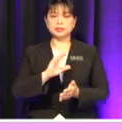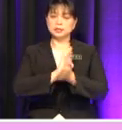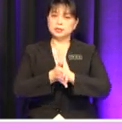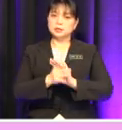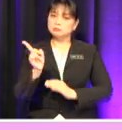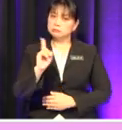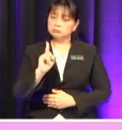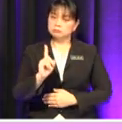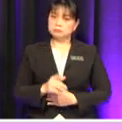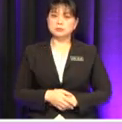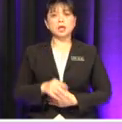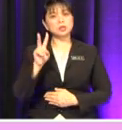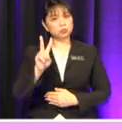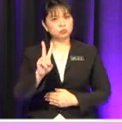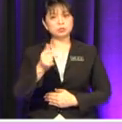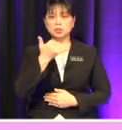ada